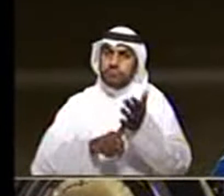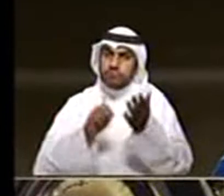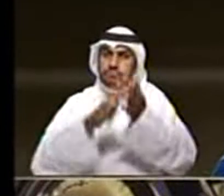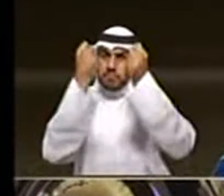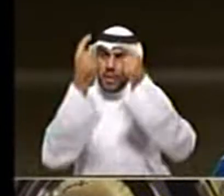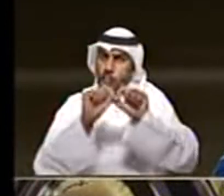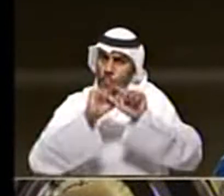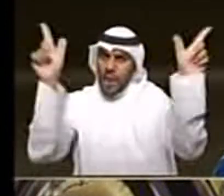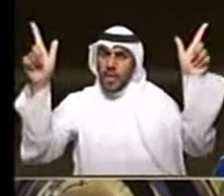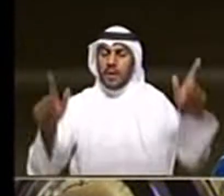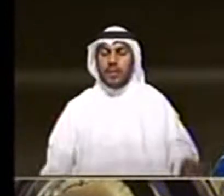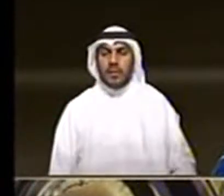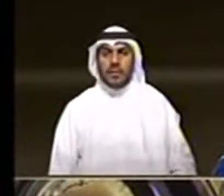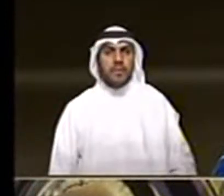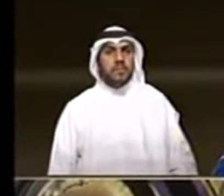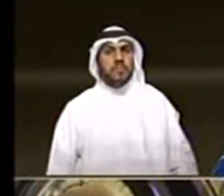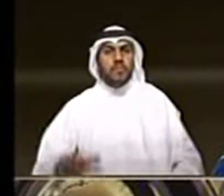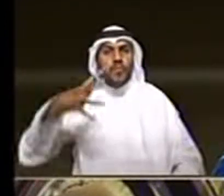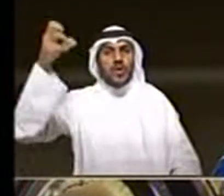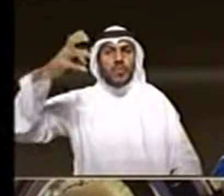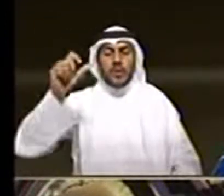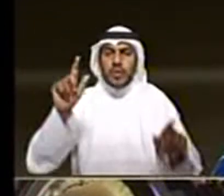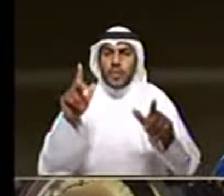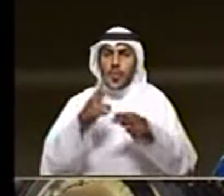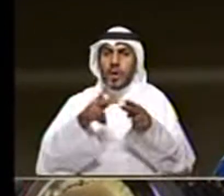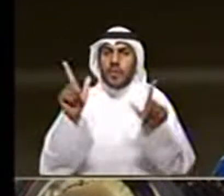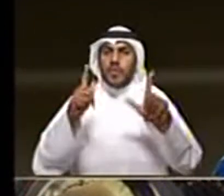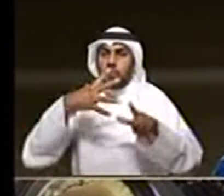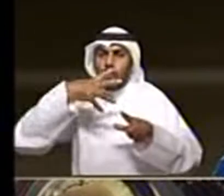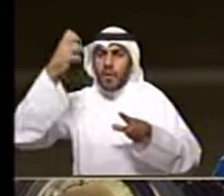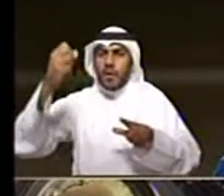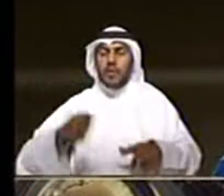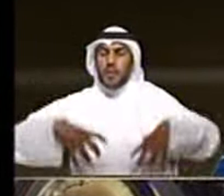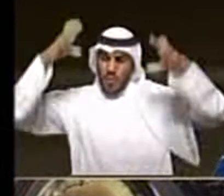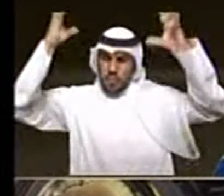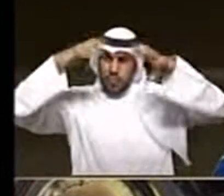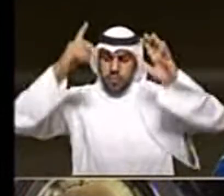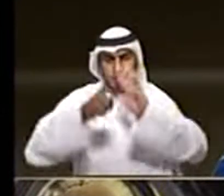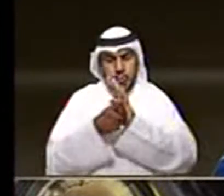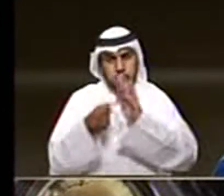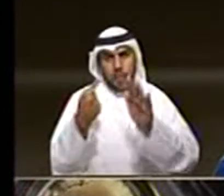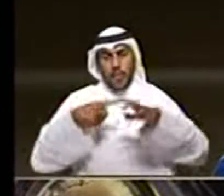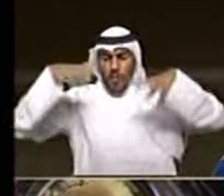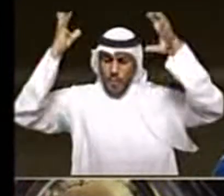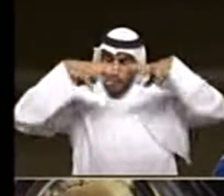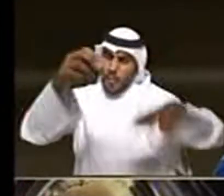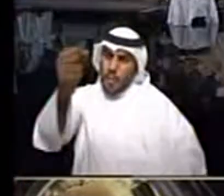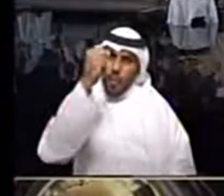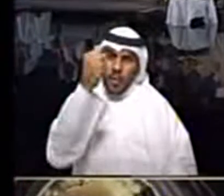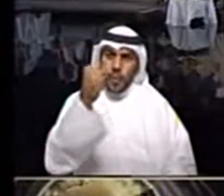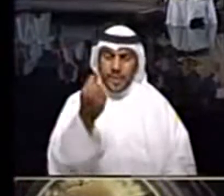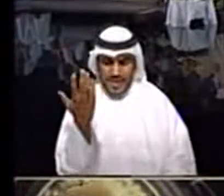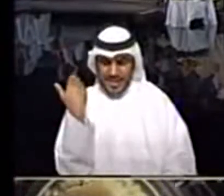وشفافية لما مرت به كويتنا الغالية من موجة أمطار غير مسبوقة، وضربتم